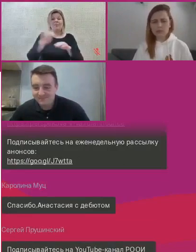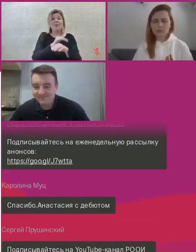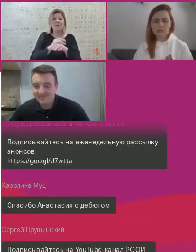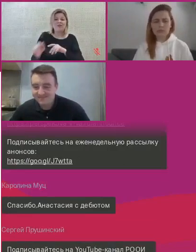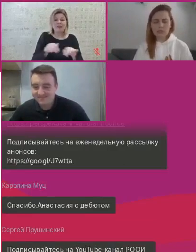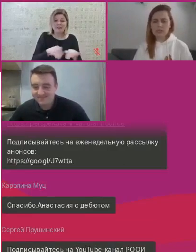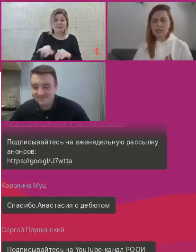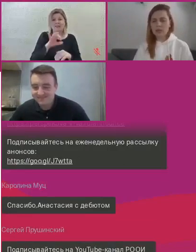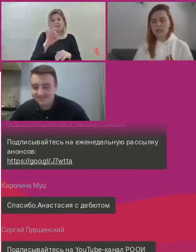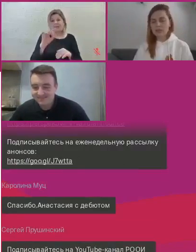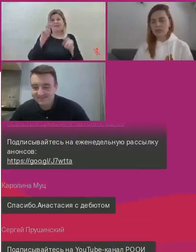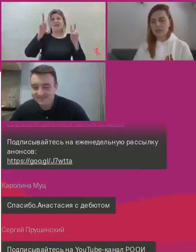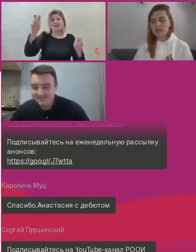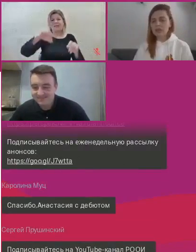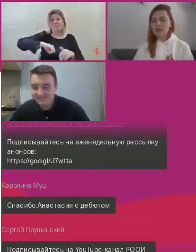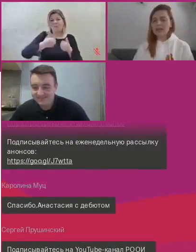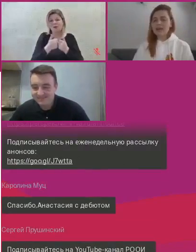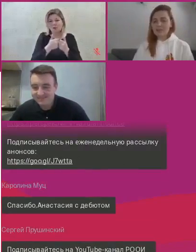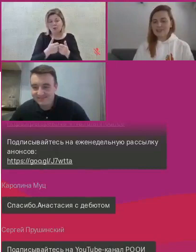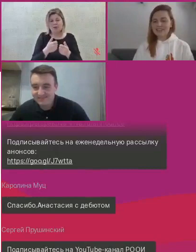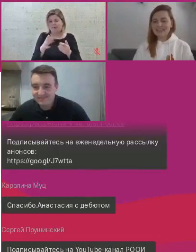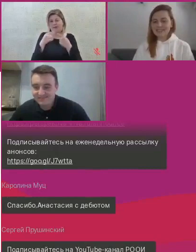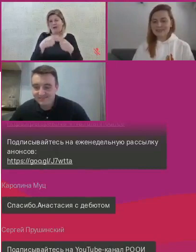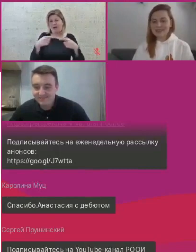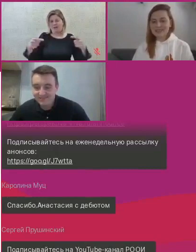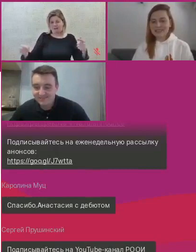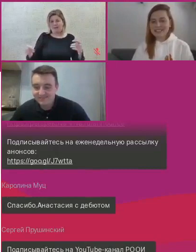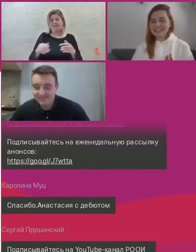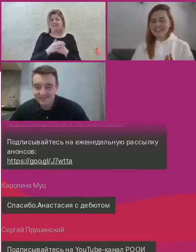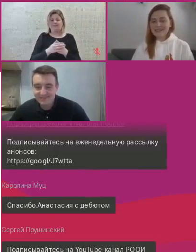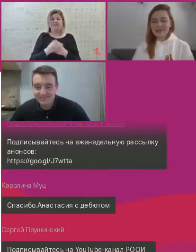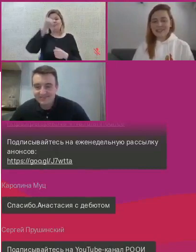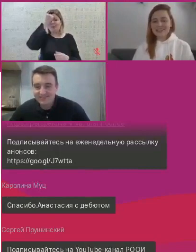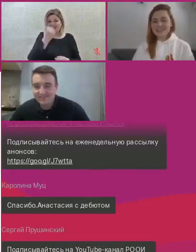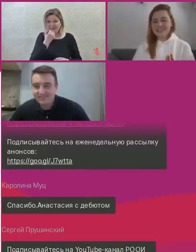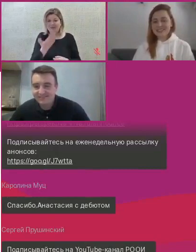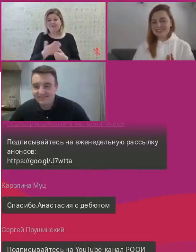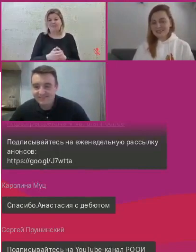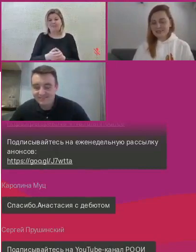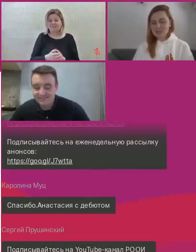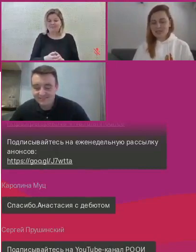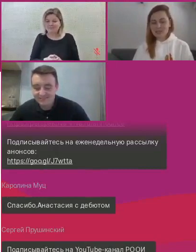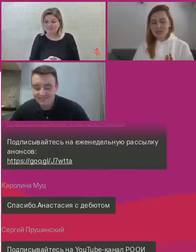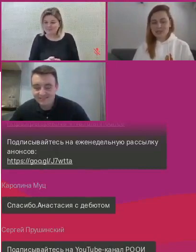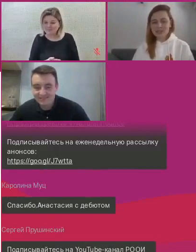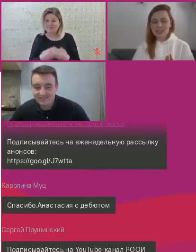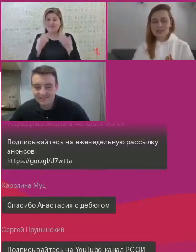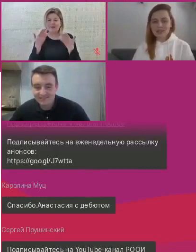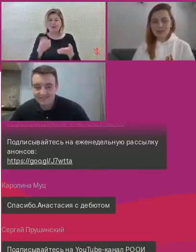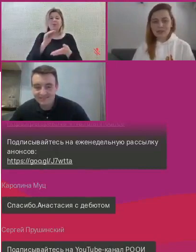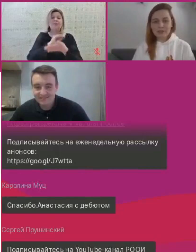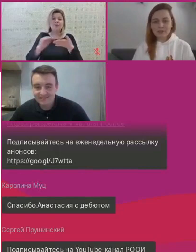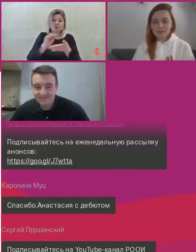общем, разносторонняя история проверена. Спасибо. Вот, пишите,